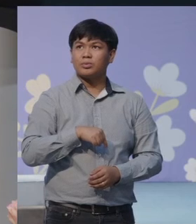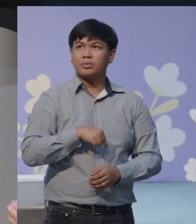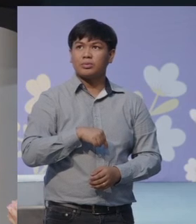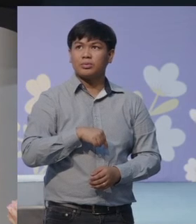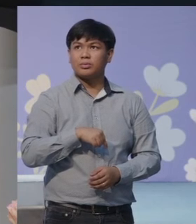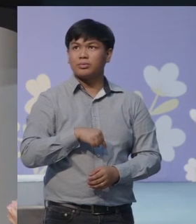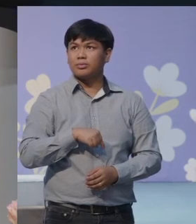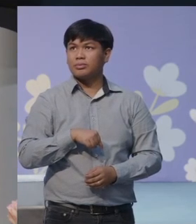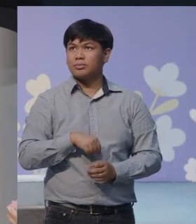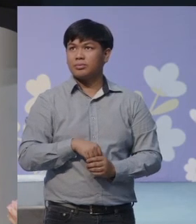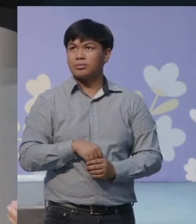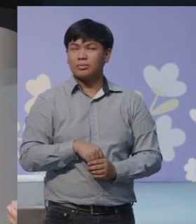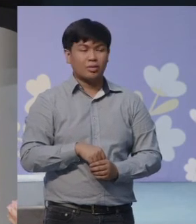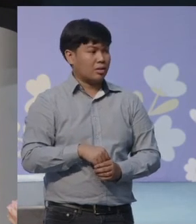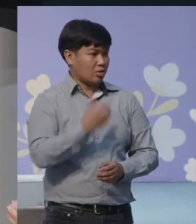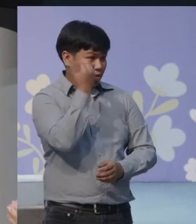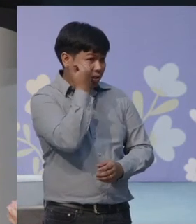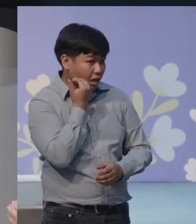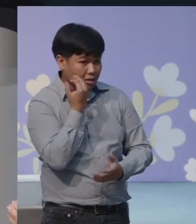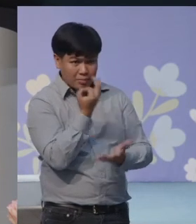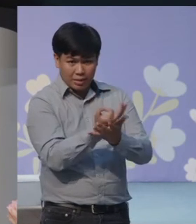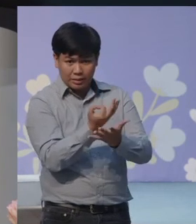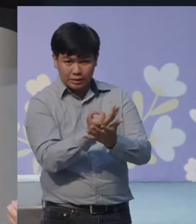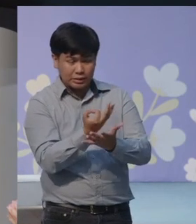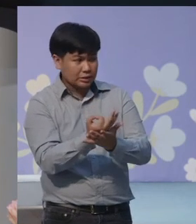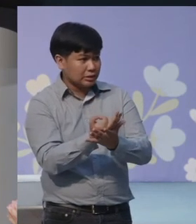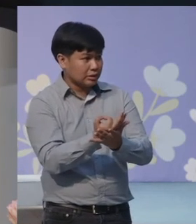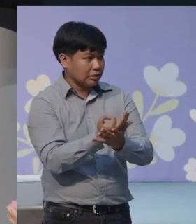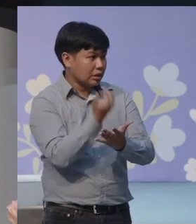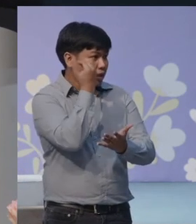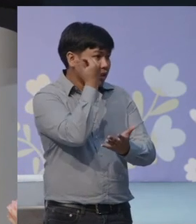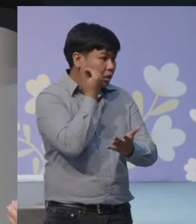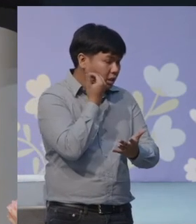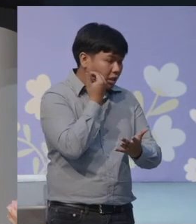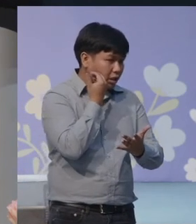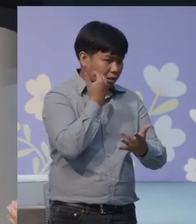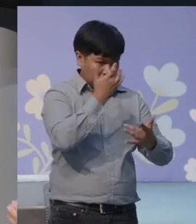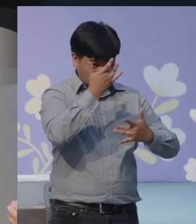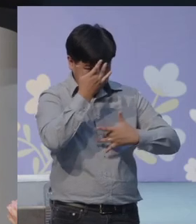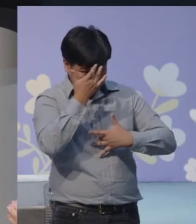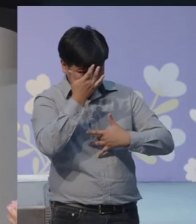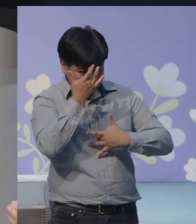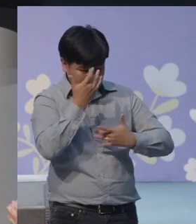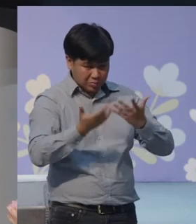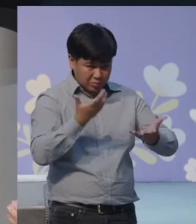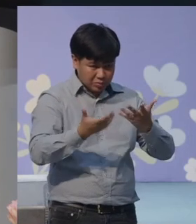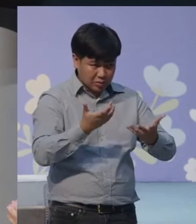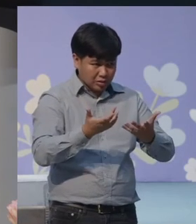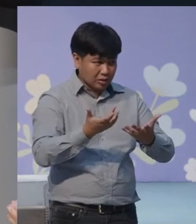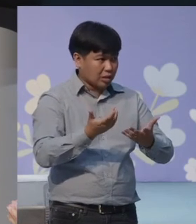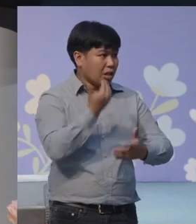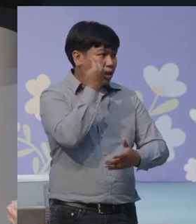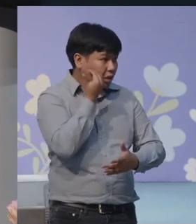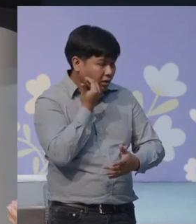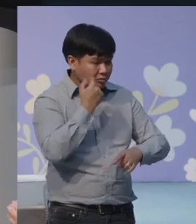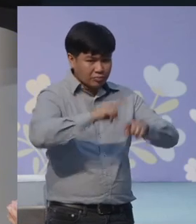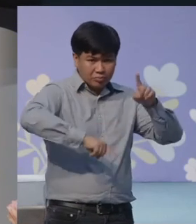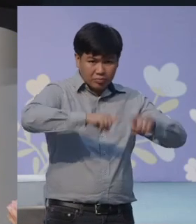kulang sa pera, hindi ang kulang sa kalusugan, hindi ang kulang sa